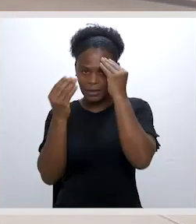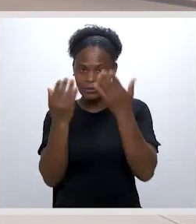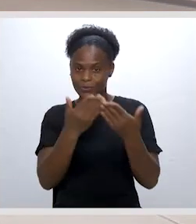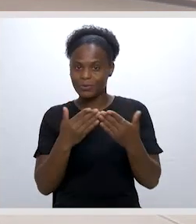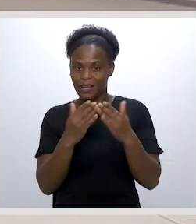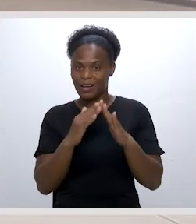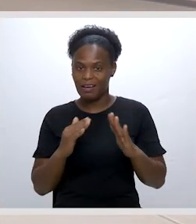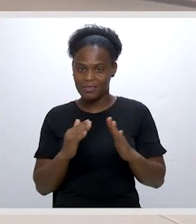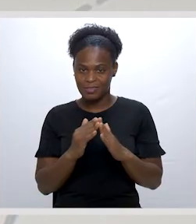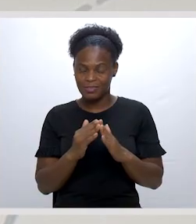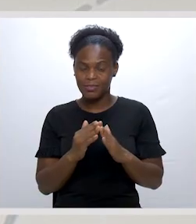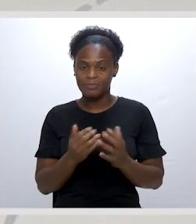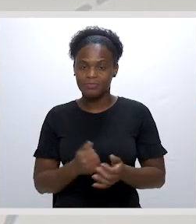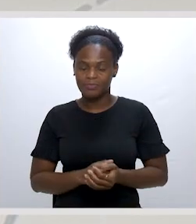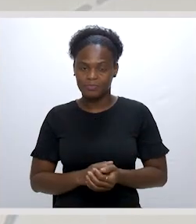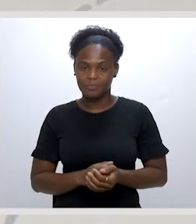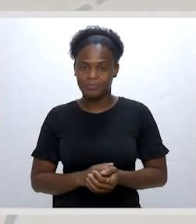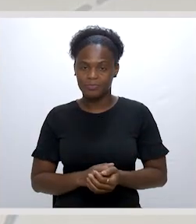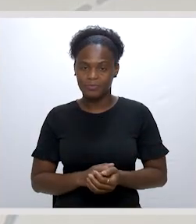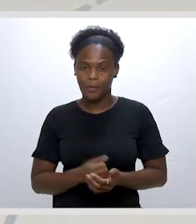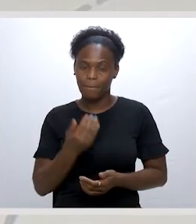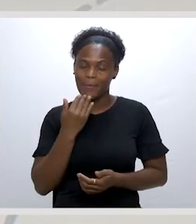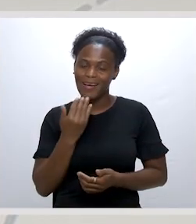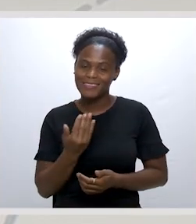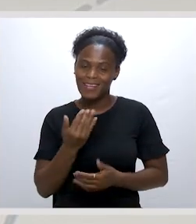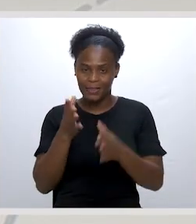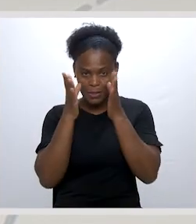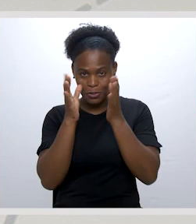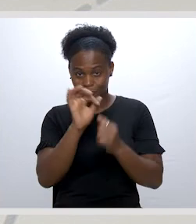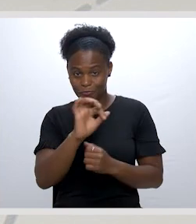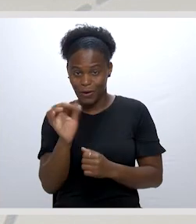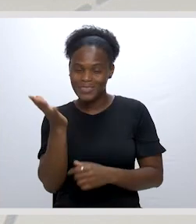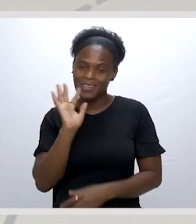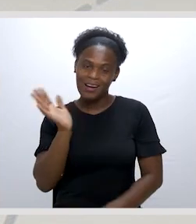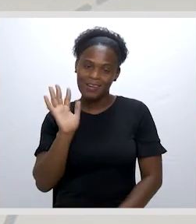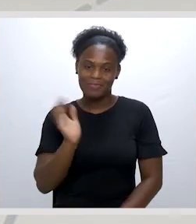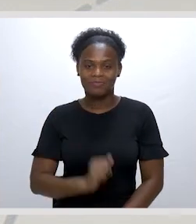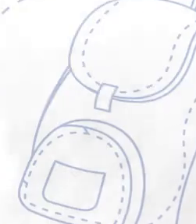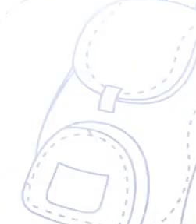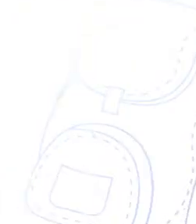Estudar em Casa. Merci de votre attention. Au revoir.